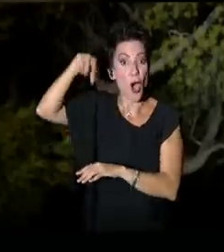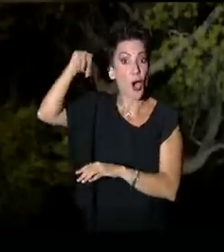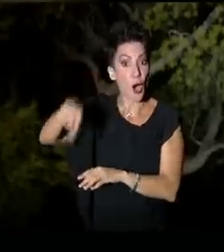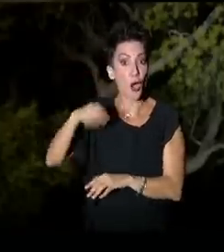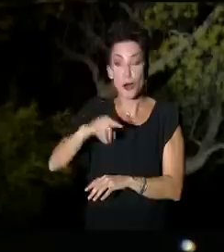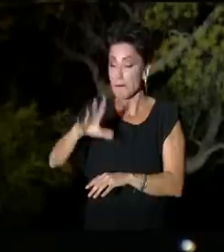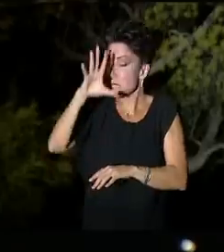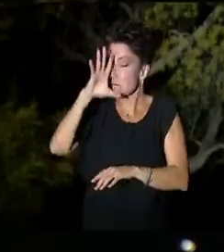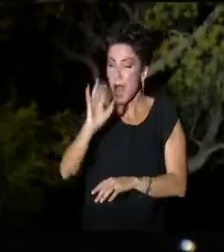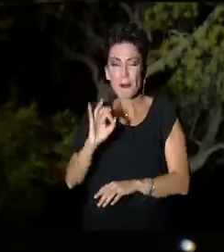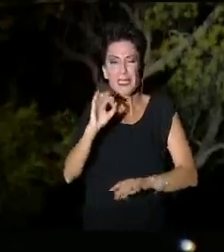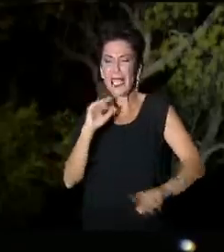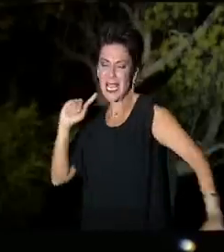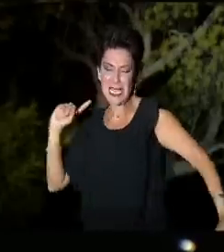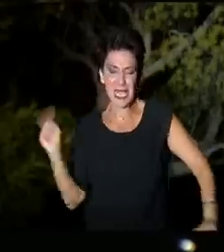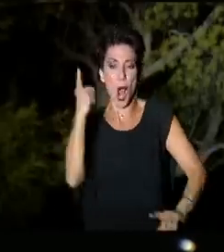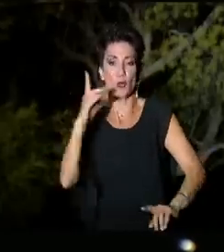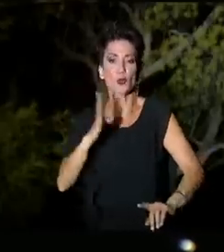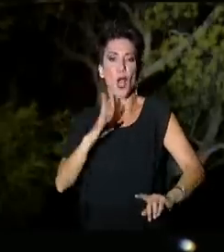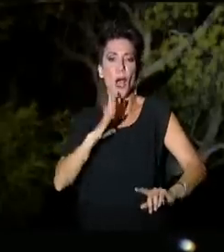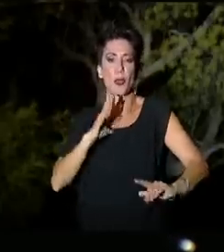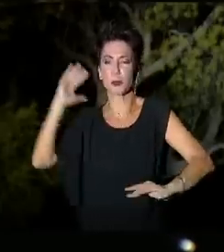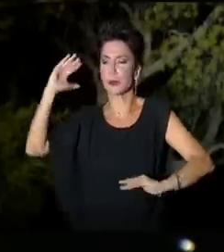κτήμα, αλλά